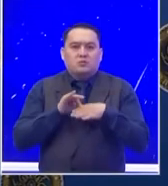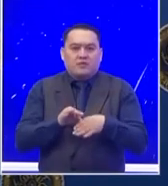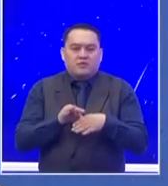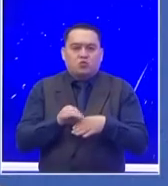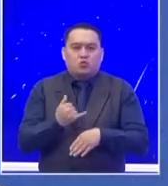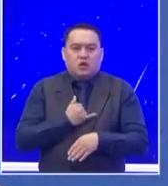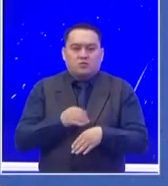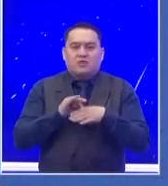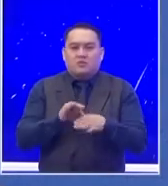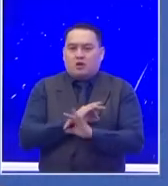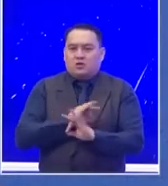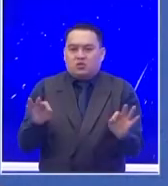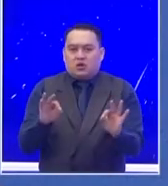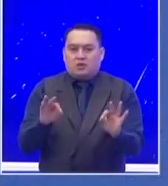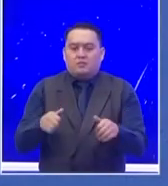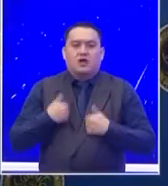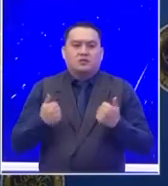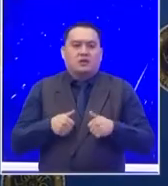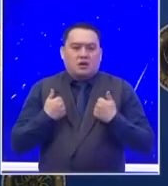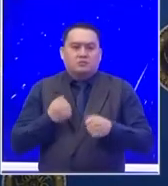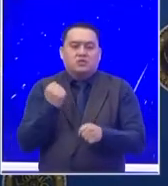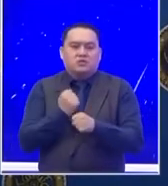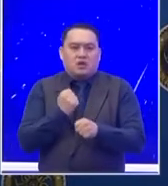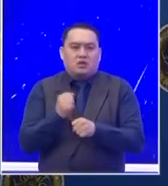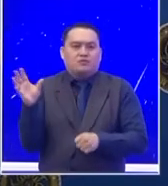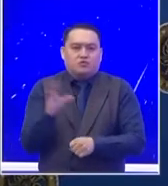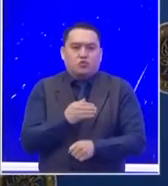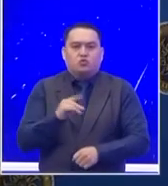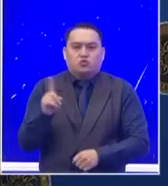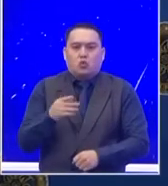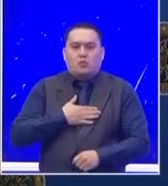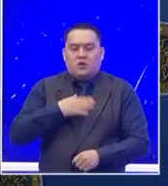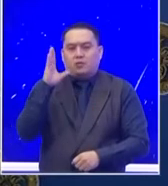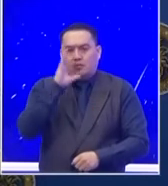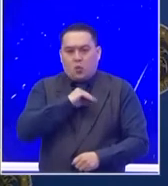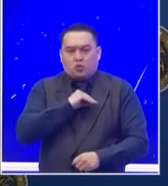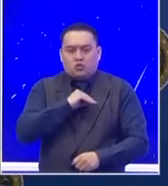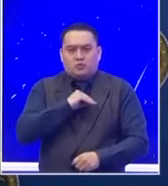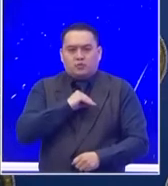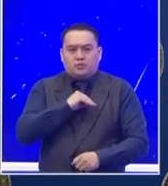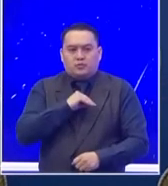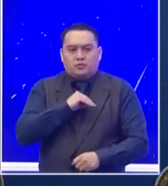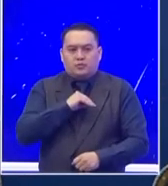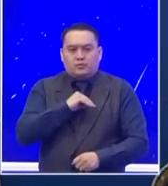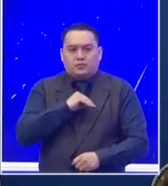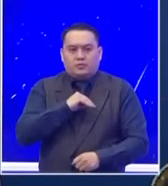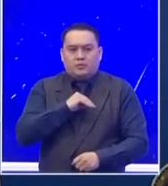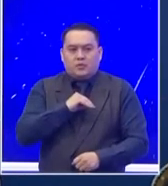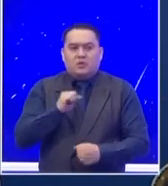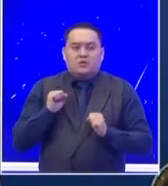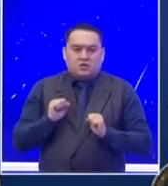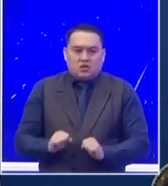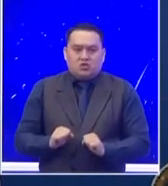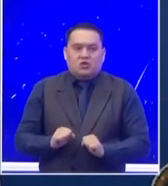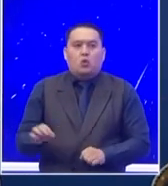сборы. Все отлично. Постараемся, конечно, сделать все, что мы можем. Не подвести страну,